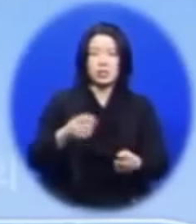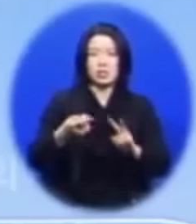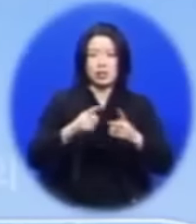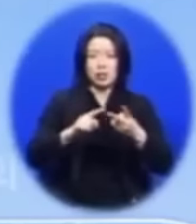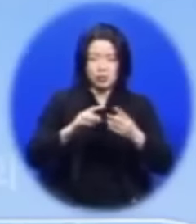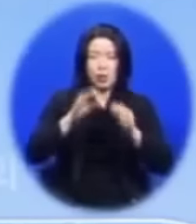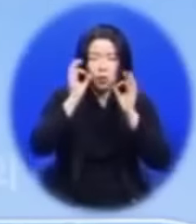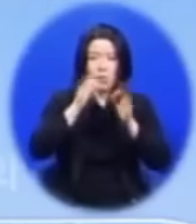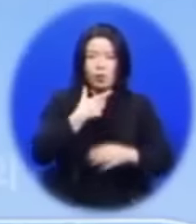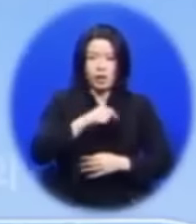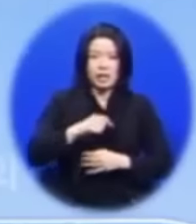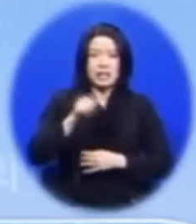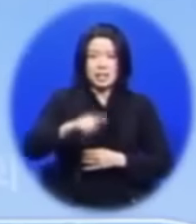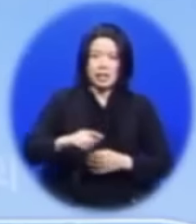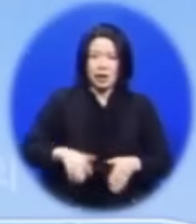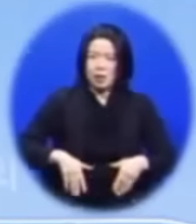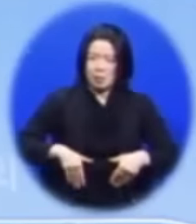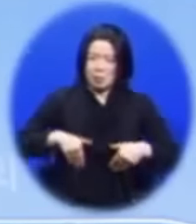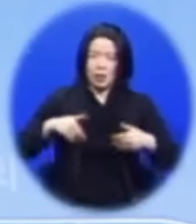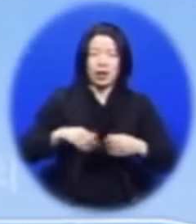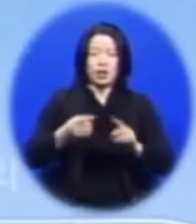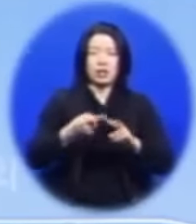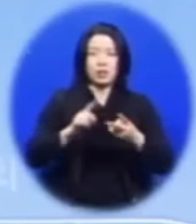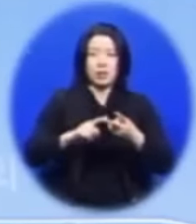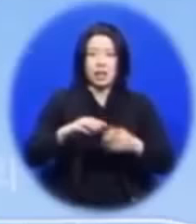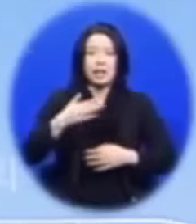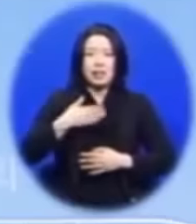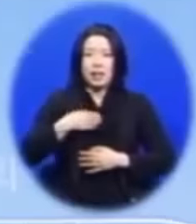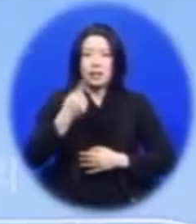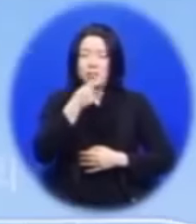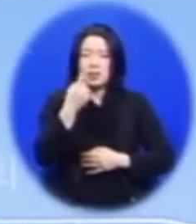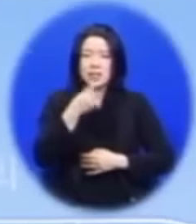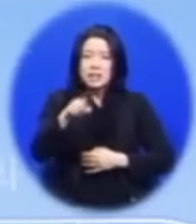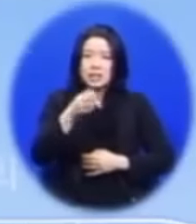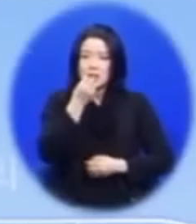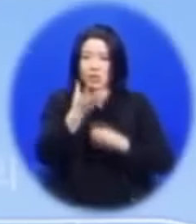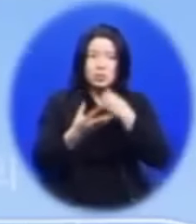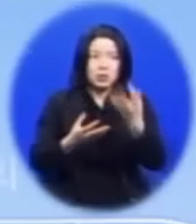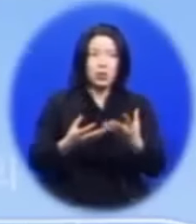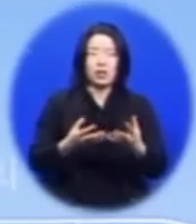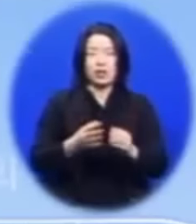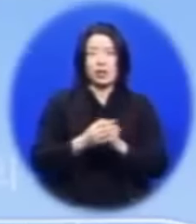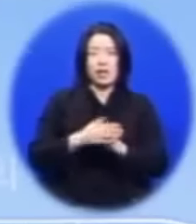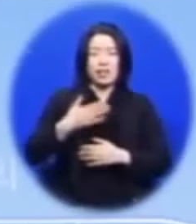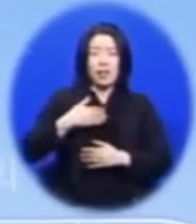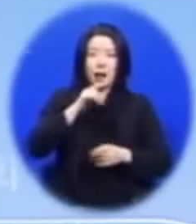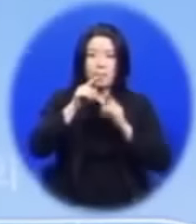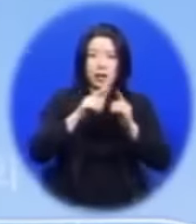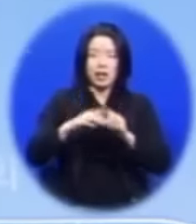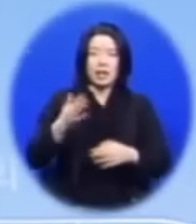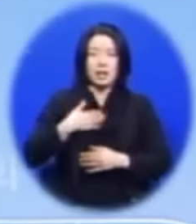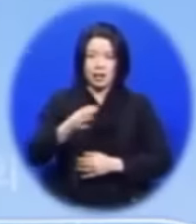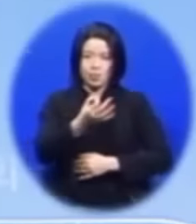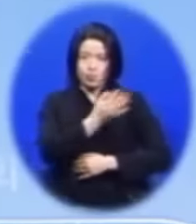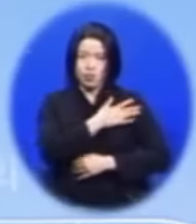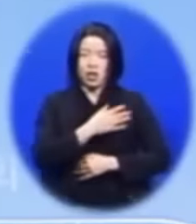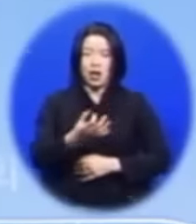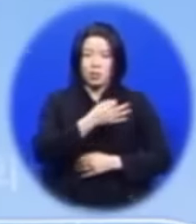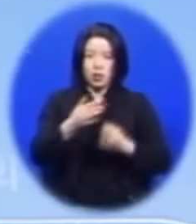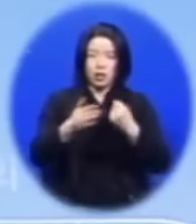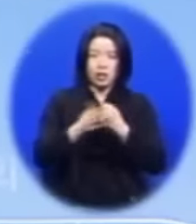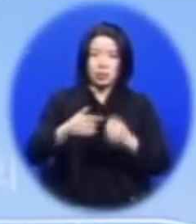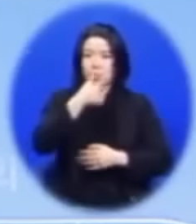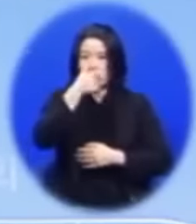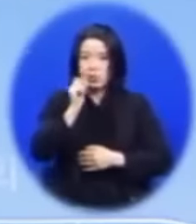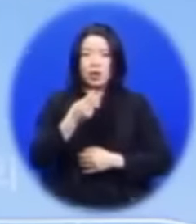미지근하여 뜨겁지도 아니하고 차지도 아니 하니 내 입에서 너를 토하여 버리리라 내가 말하기를 나는 부자라 부유하여 부족한 것이